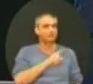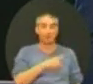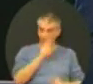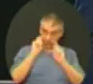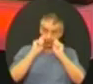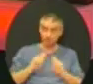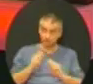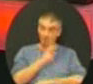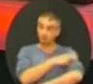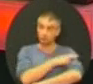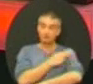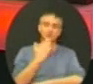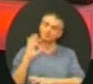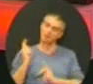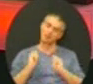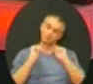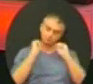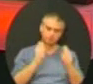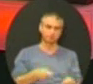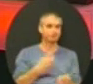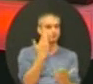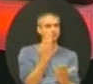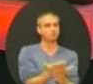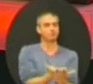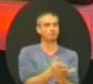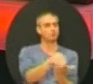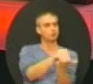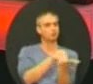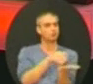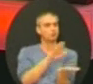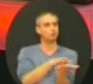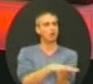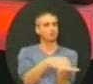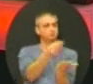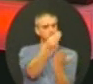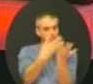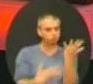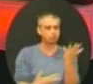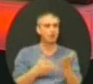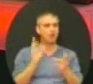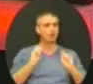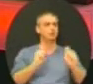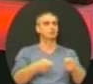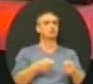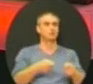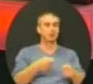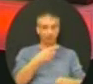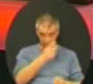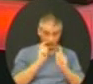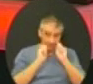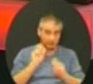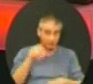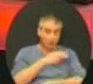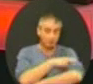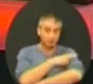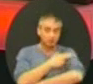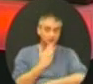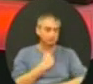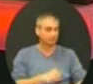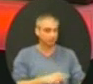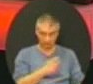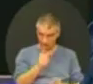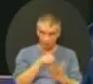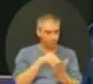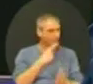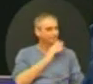על משטרת ישראל כאשר יתניח בסופו של דבר דוח מפורט, מסודר על השולחן. תגיד, אתה תסמוך על משטרת ישראל? על